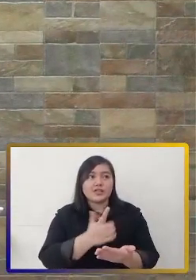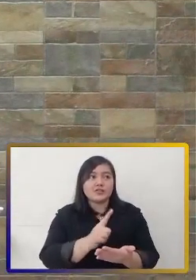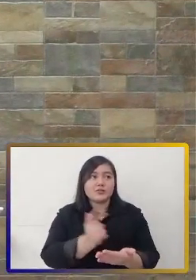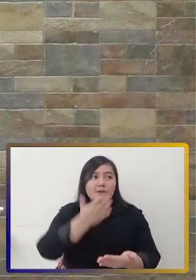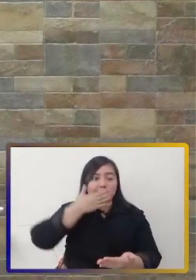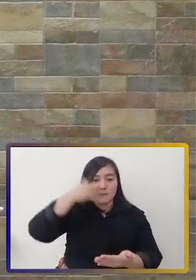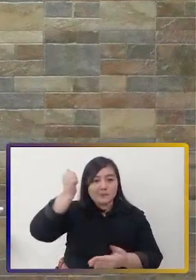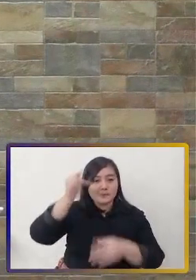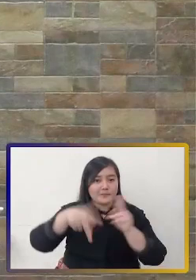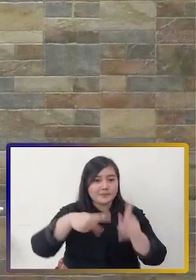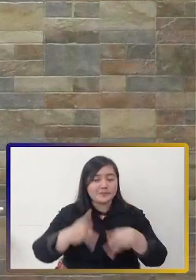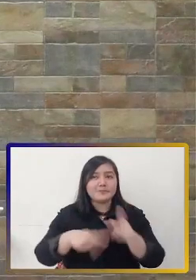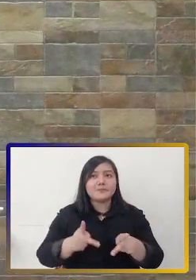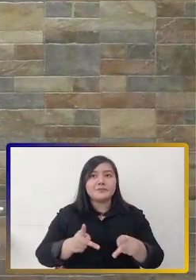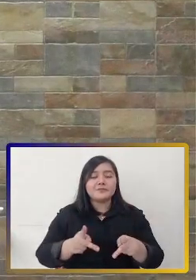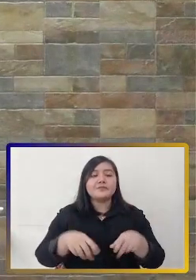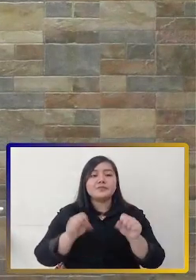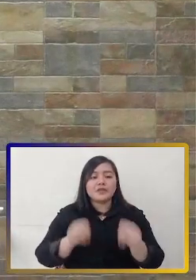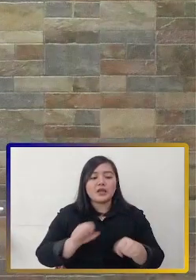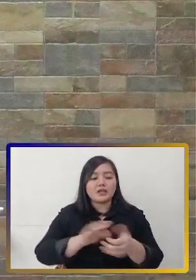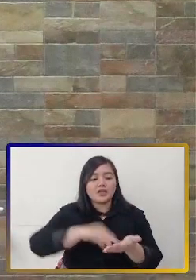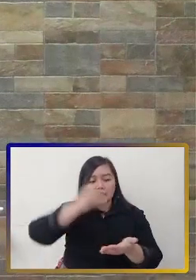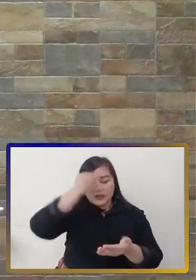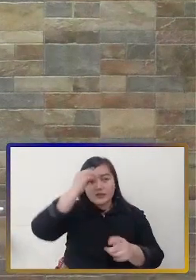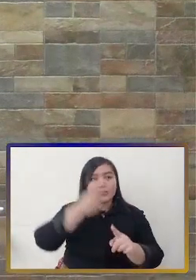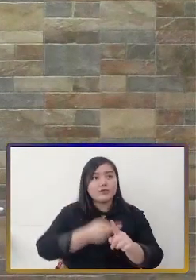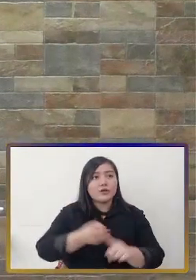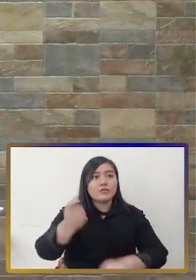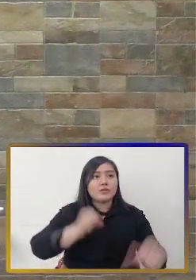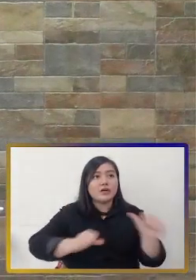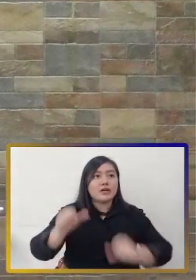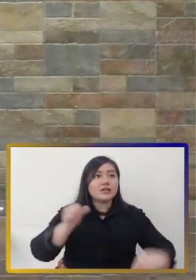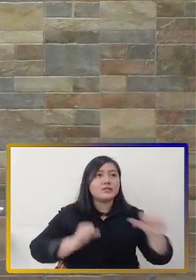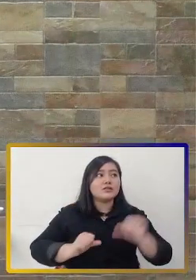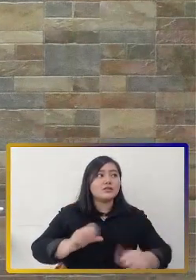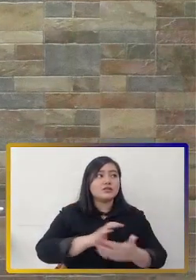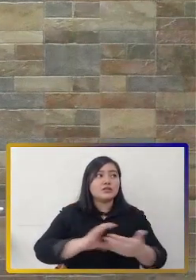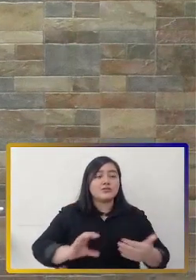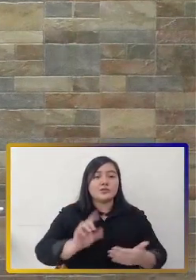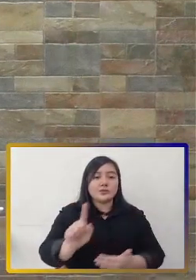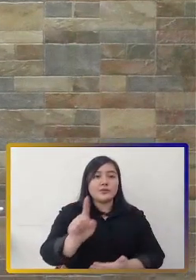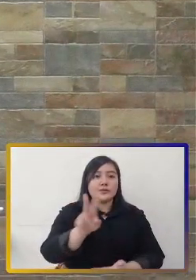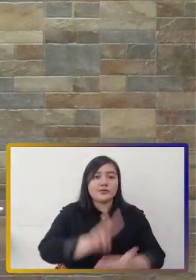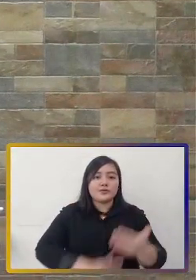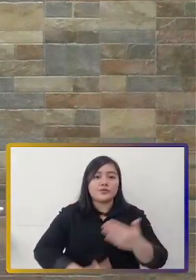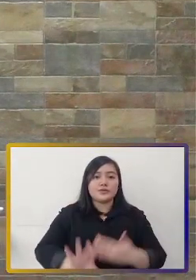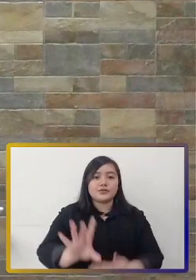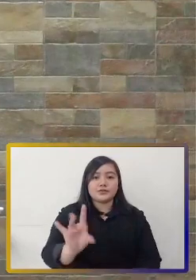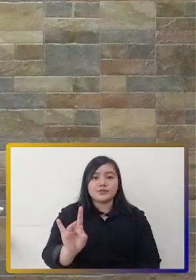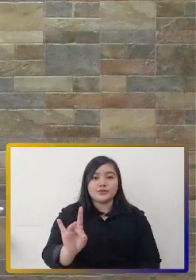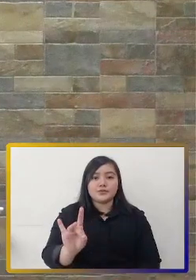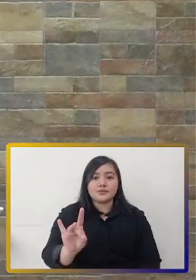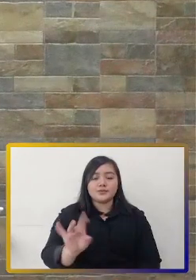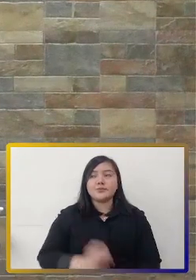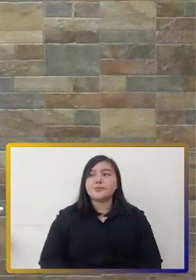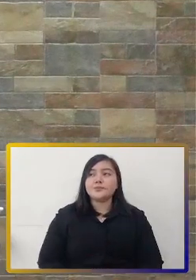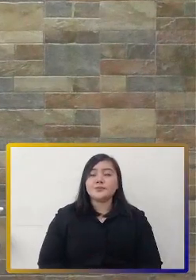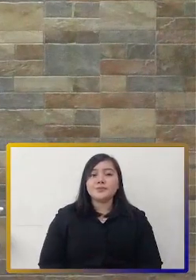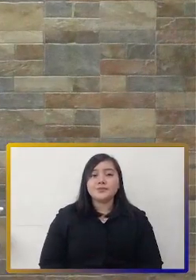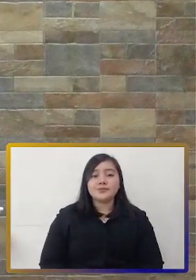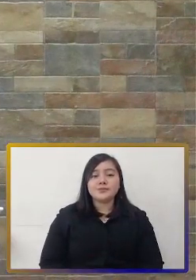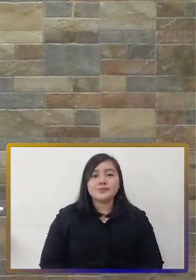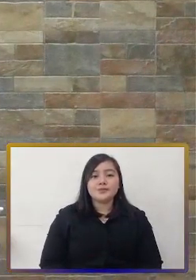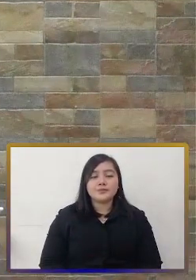sa Acts chapter 1 verse 8. Which is, yaan po yung kanilang ginawa. You see,